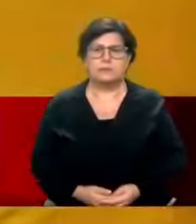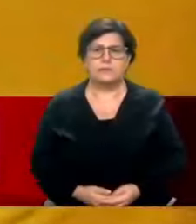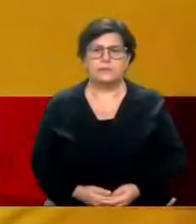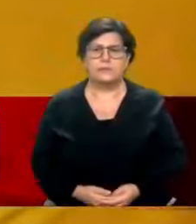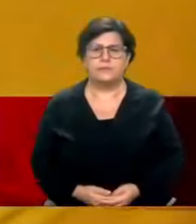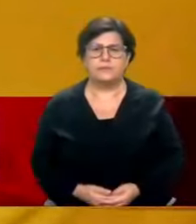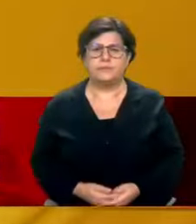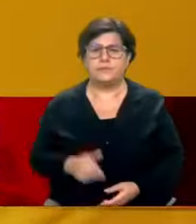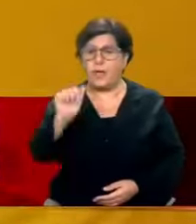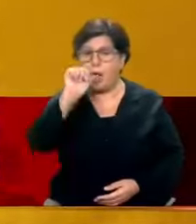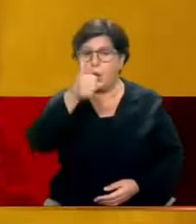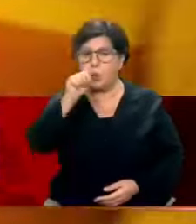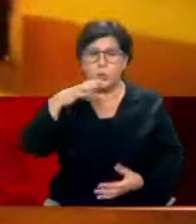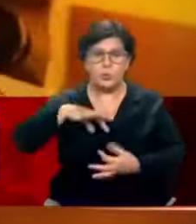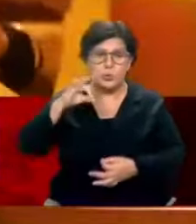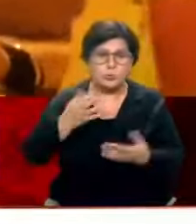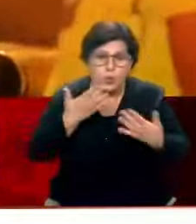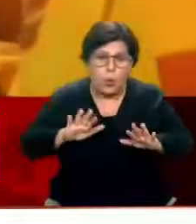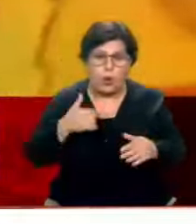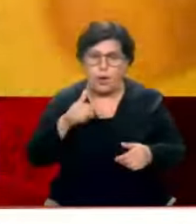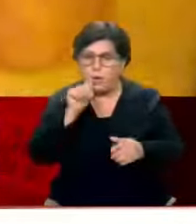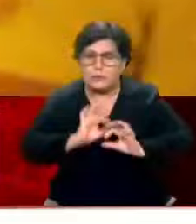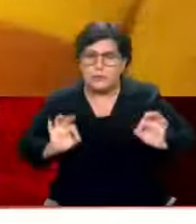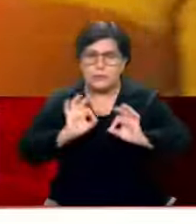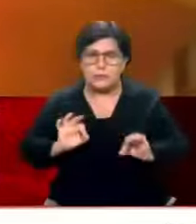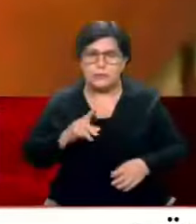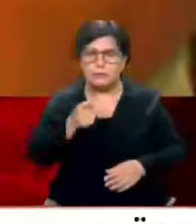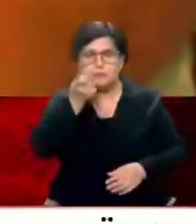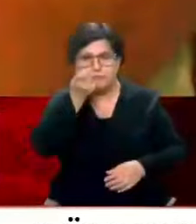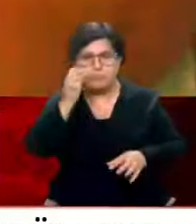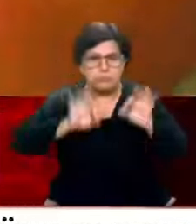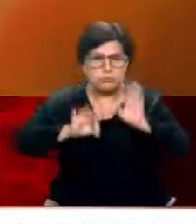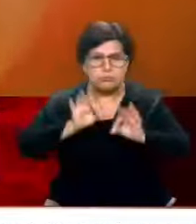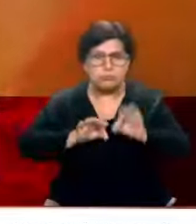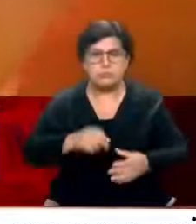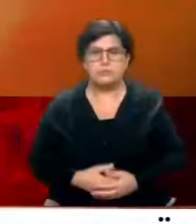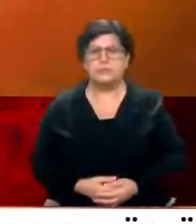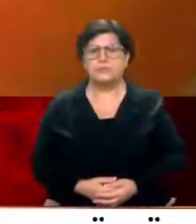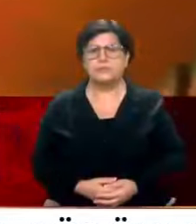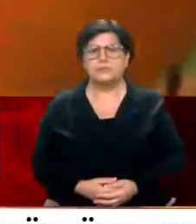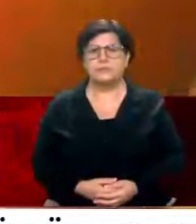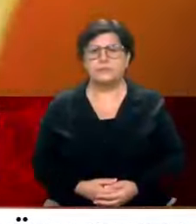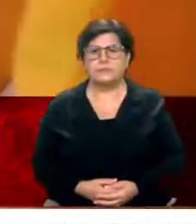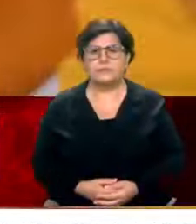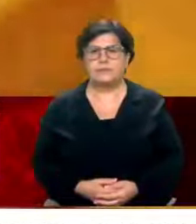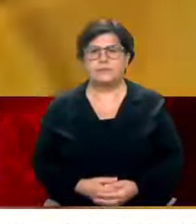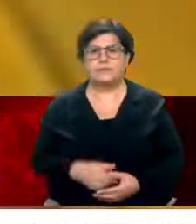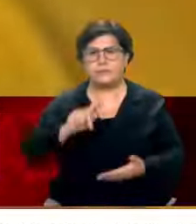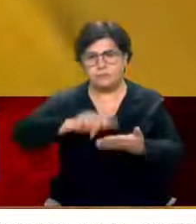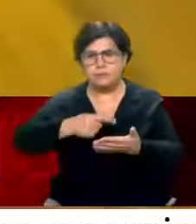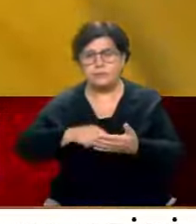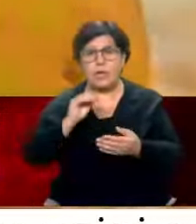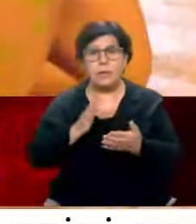Ne kadar alkol? Durumum da yok adam, lan abi. Ne kadar kesecek? Abi, o zaman çocuğun ayağını öpeyim. Yok öpme. Bak, beni dinle. Şuraya abi. Zaten.